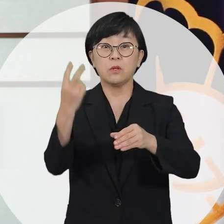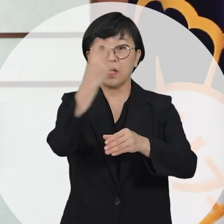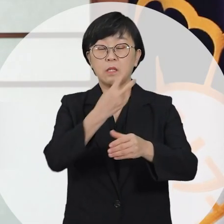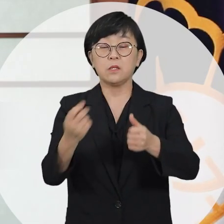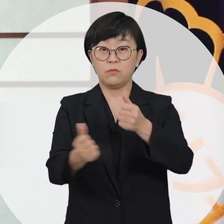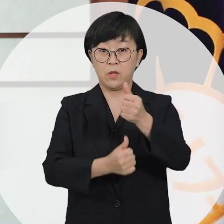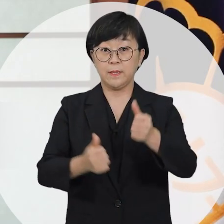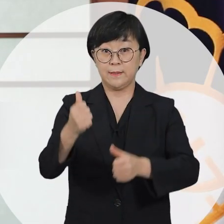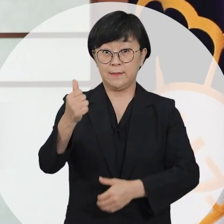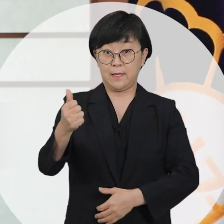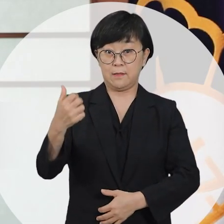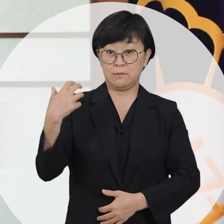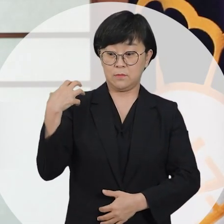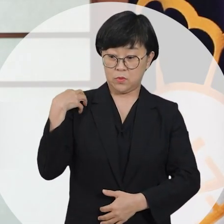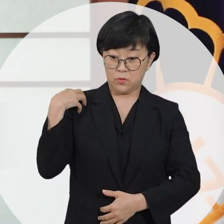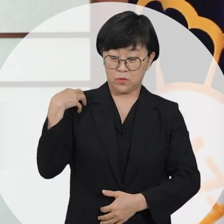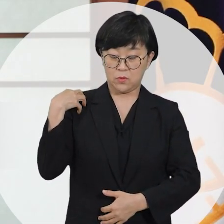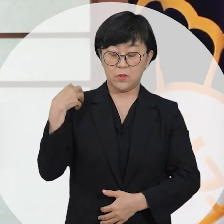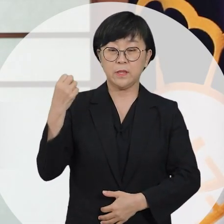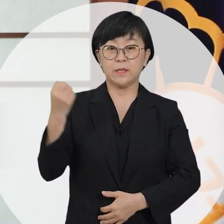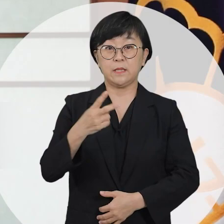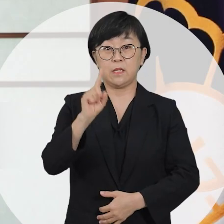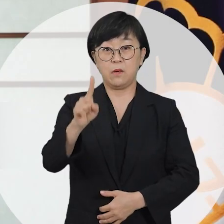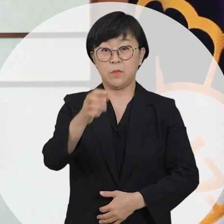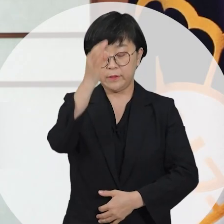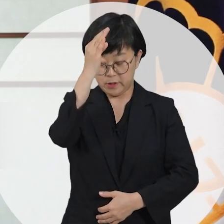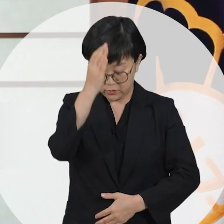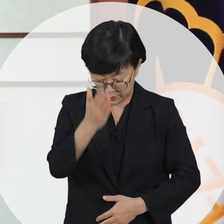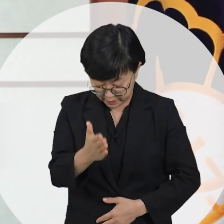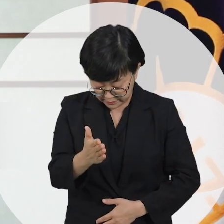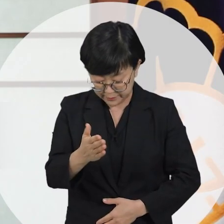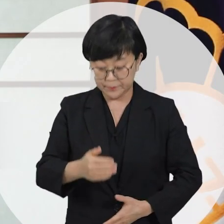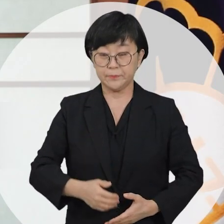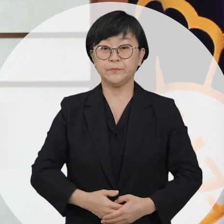중앙선거관리위원장으로서 거듭 사과의 말씀을 드립니다.